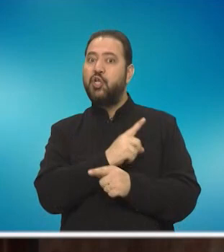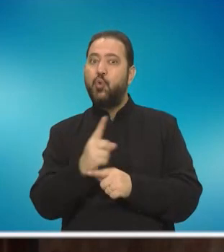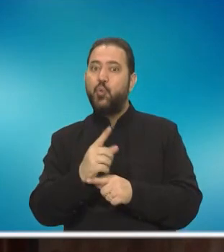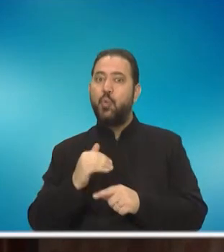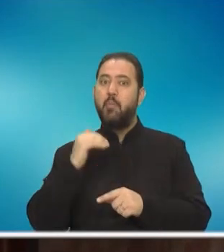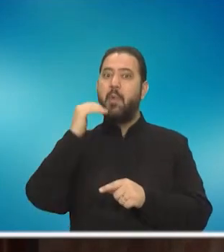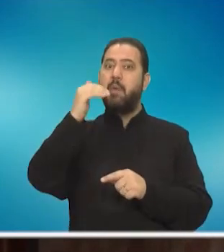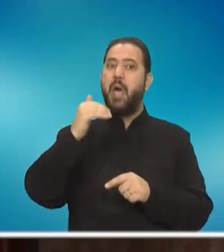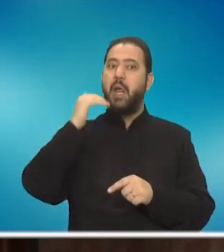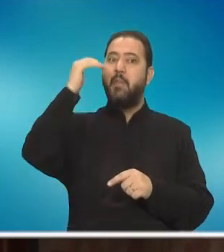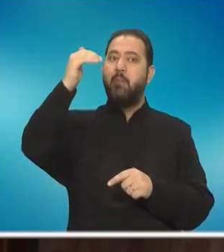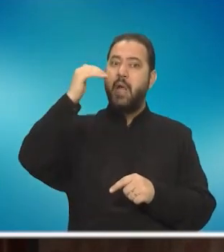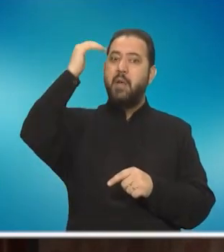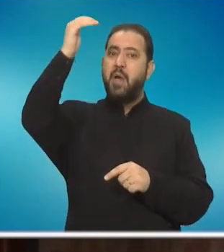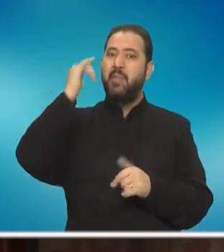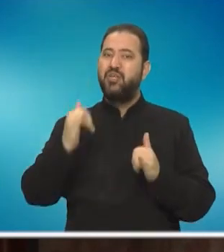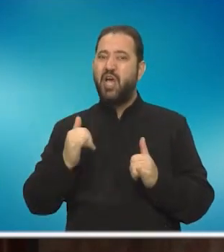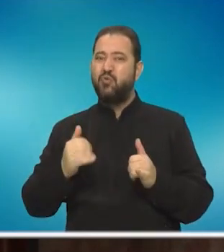aduce dimpotrivă